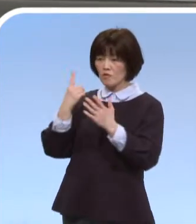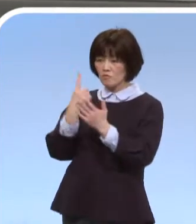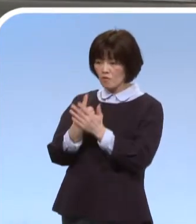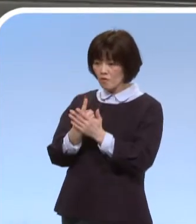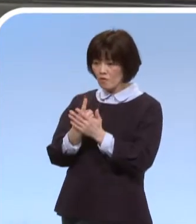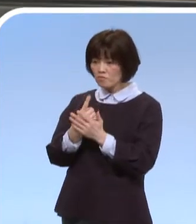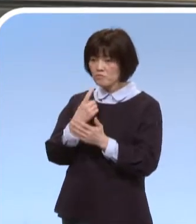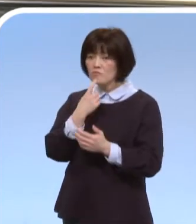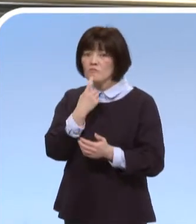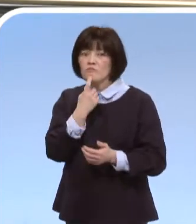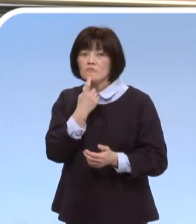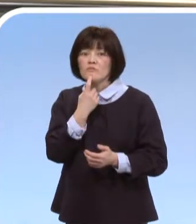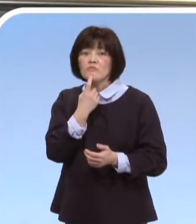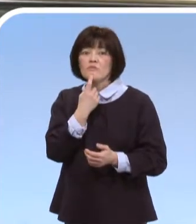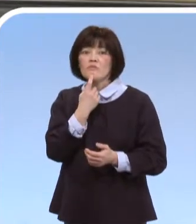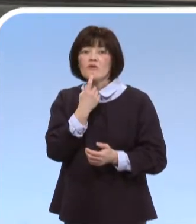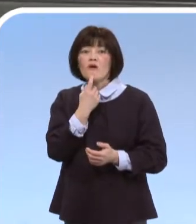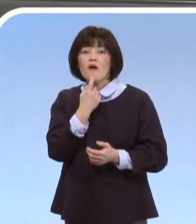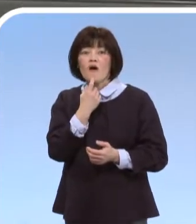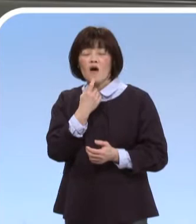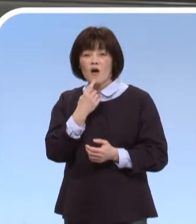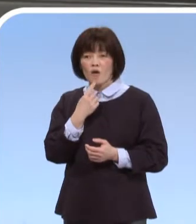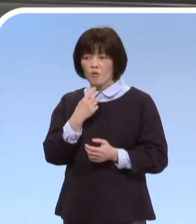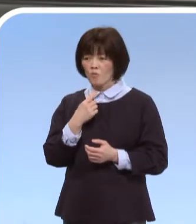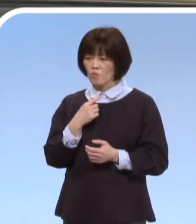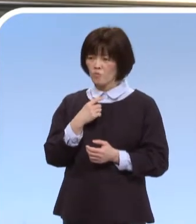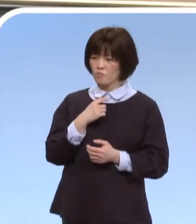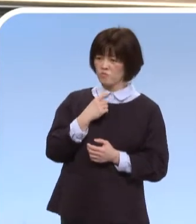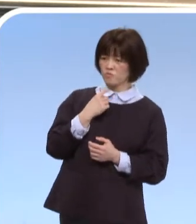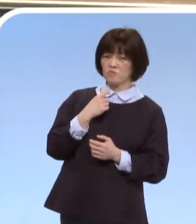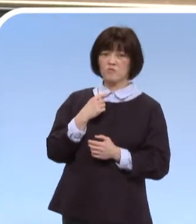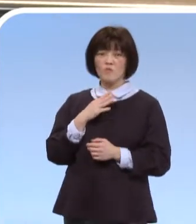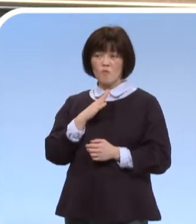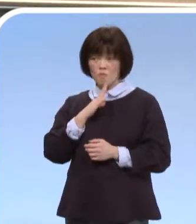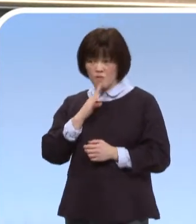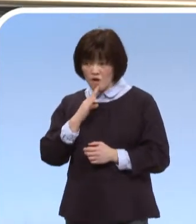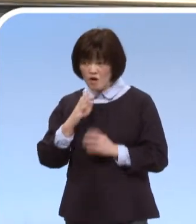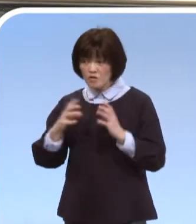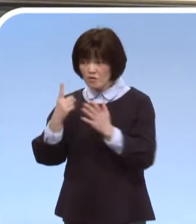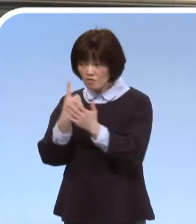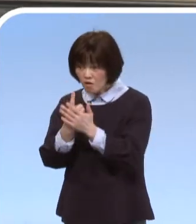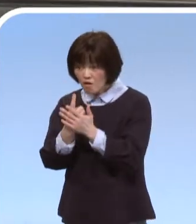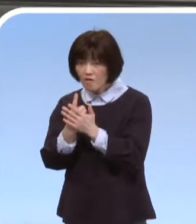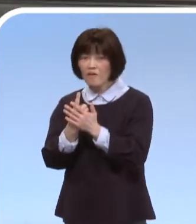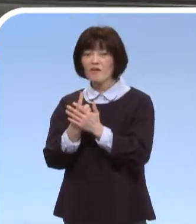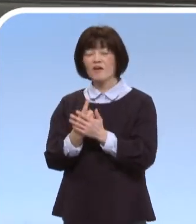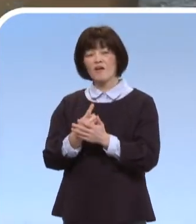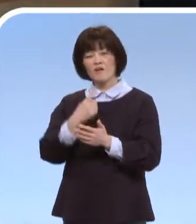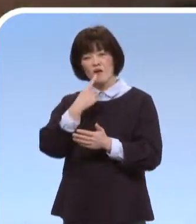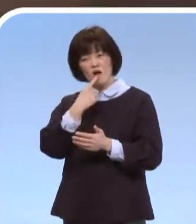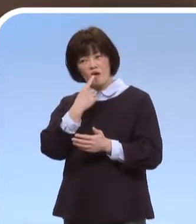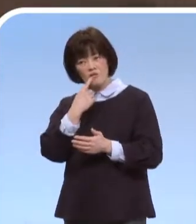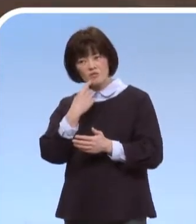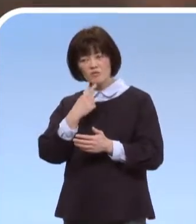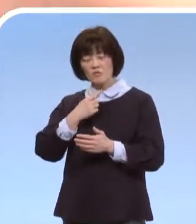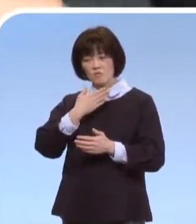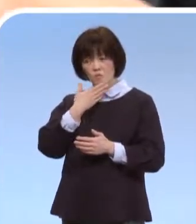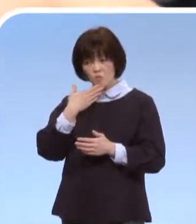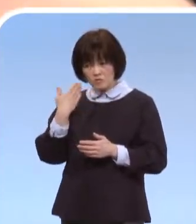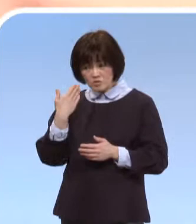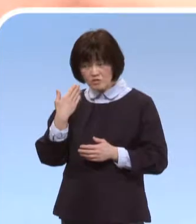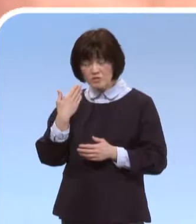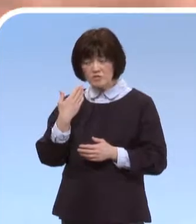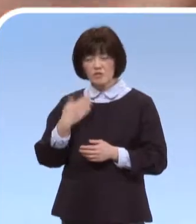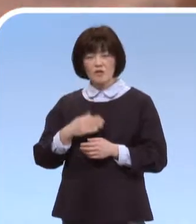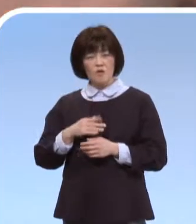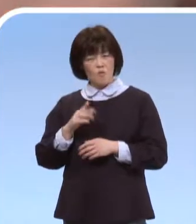野菜だけでしたいって言われたので、ある意味何を言ってるんだろうこの人っていう形だったんですけど、 はい、 どうやって味を乗せるか、野